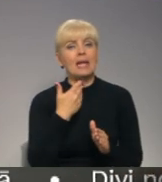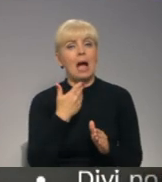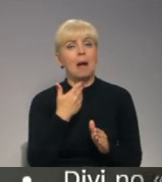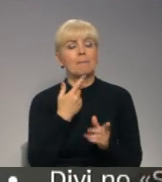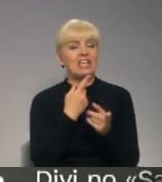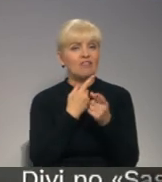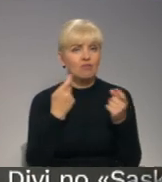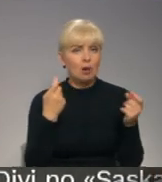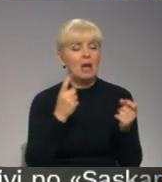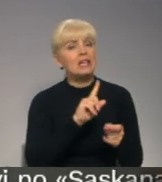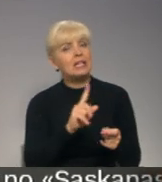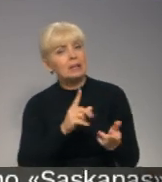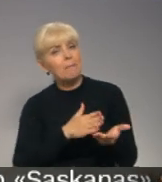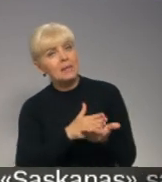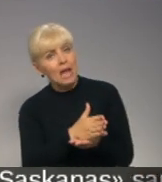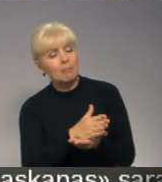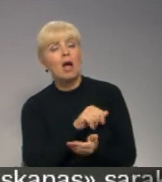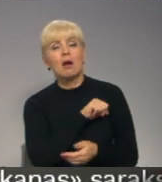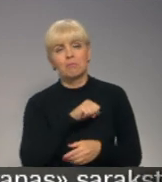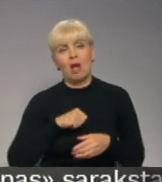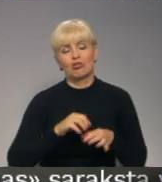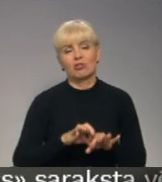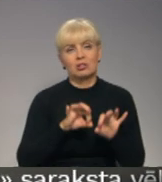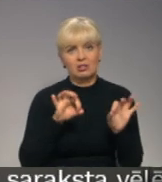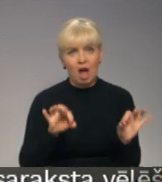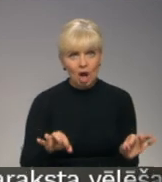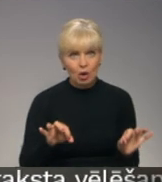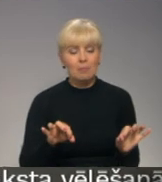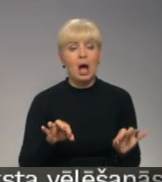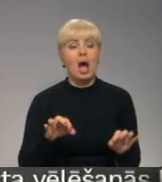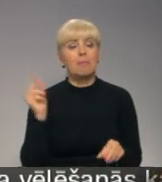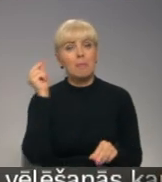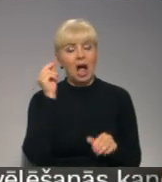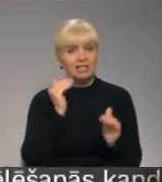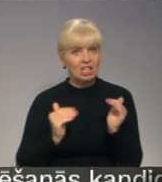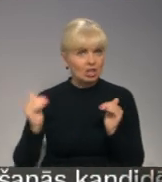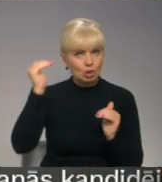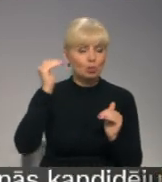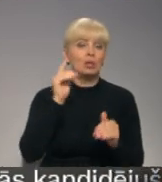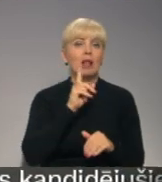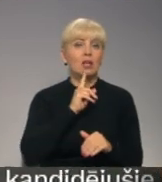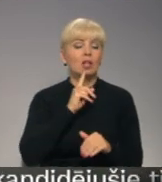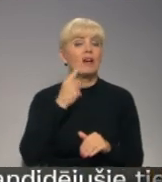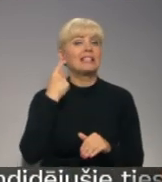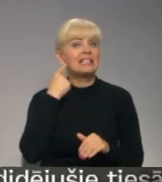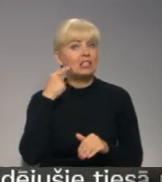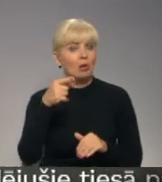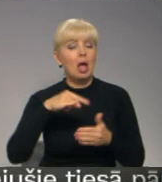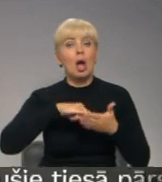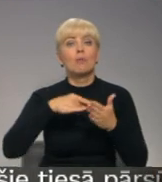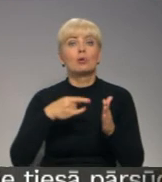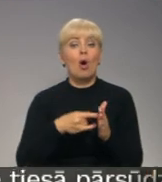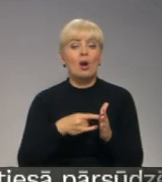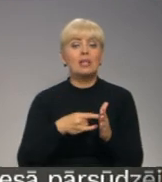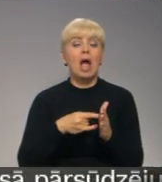ka ir pieejams atbalsts, mēs sākām paši, tad es sāku studēt Liepājā, padzirdēju par tādu projektu kā